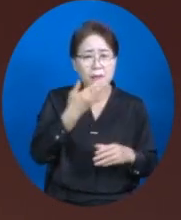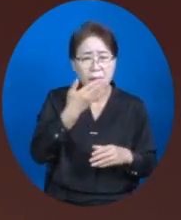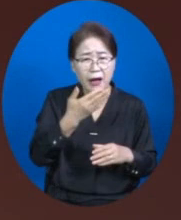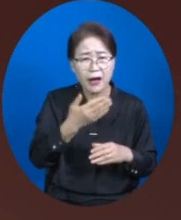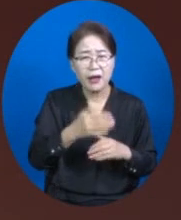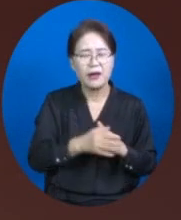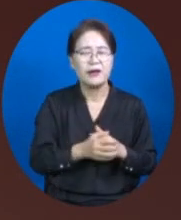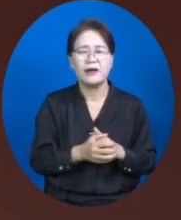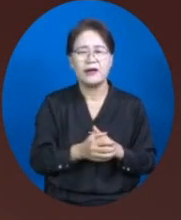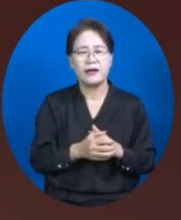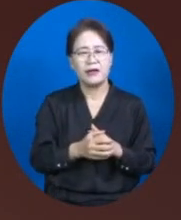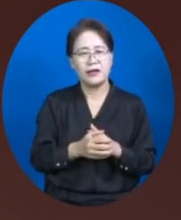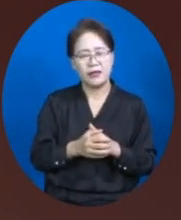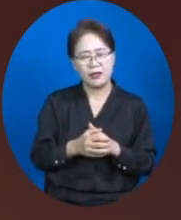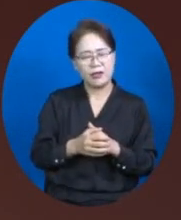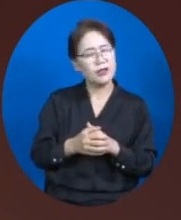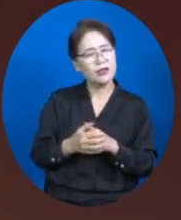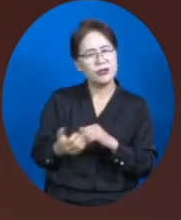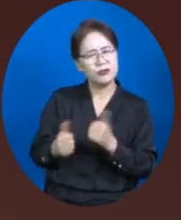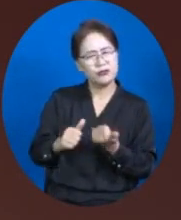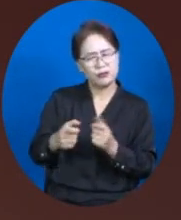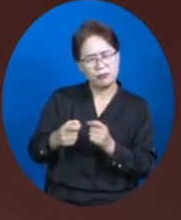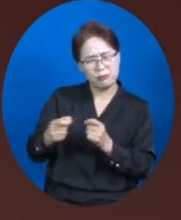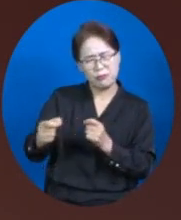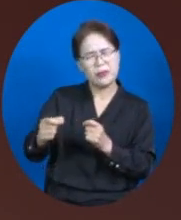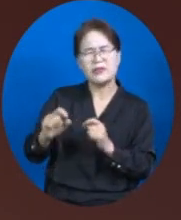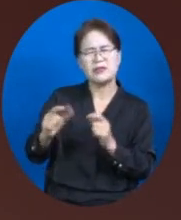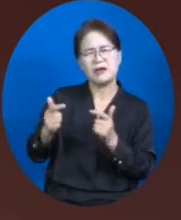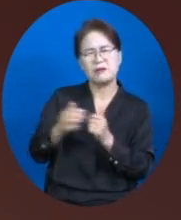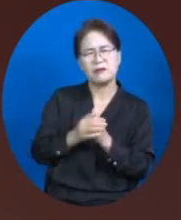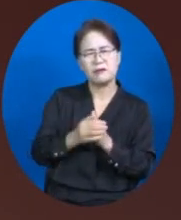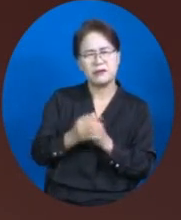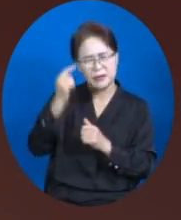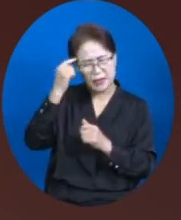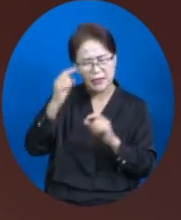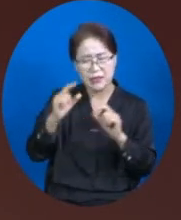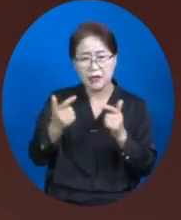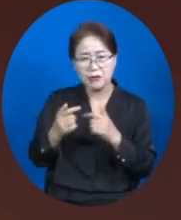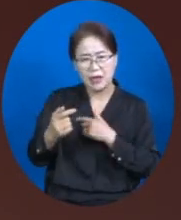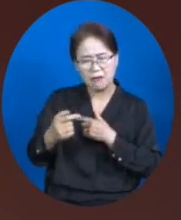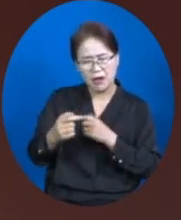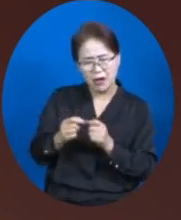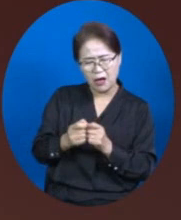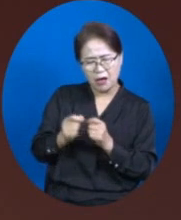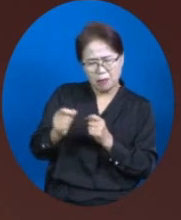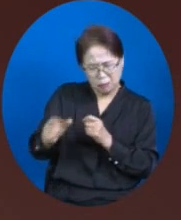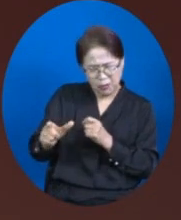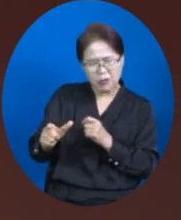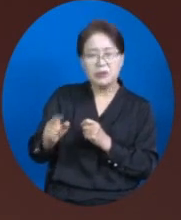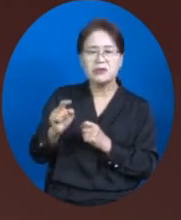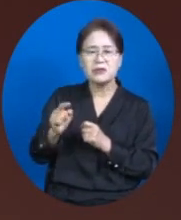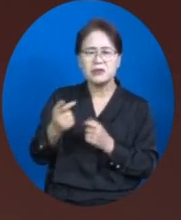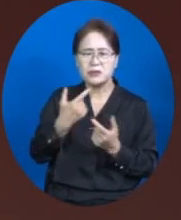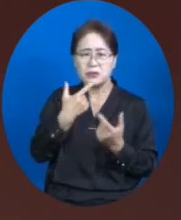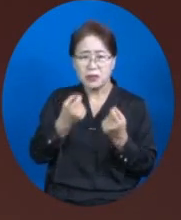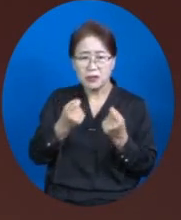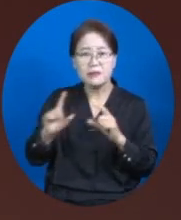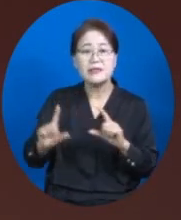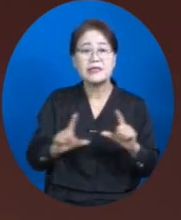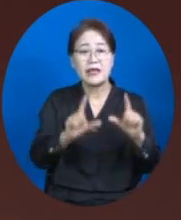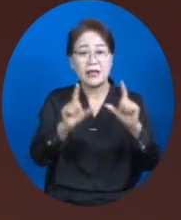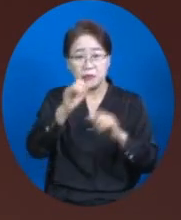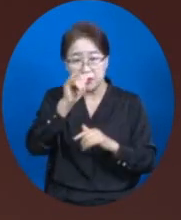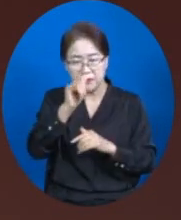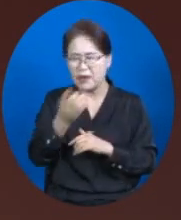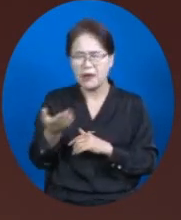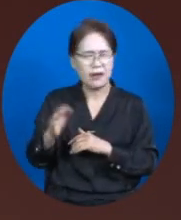멀리 있지 않아요 많은 사람들이 죽음을 생각하지도 않고 죽음은 나와는 거리가 먼 것처럼 그렇게 생각하며 살아갑니다